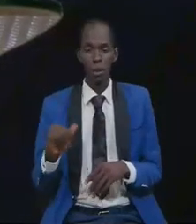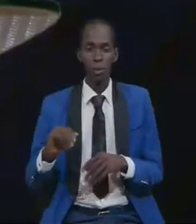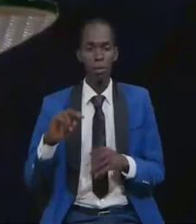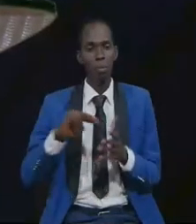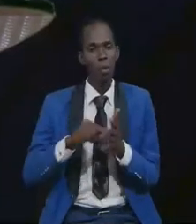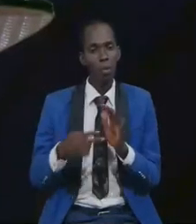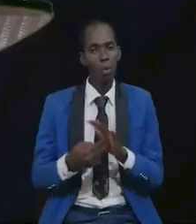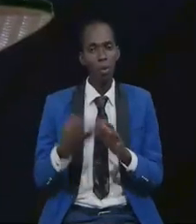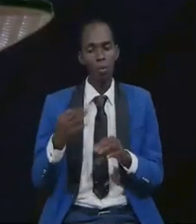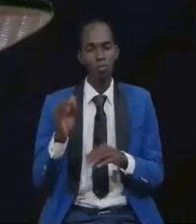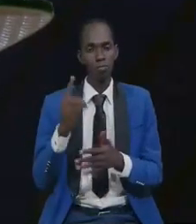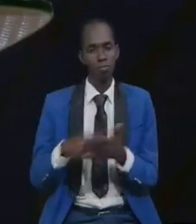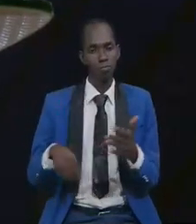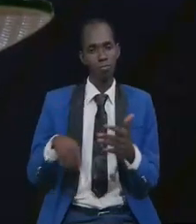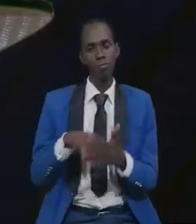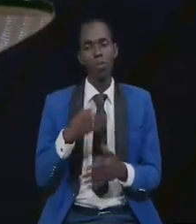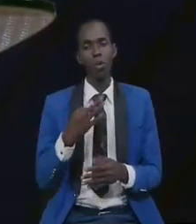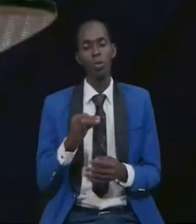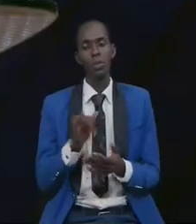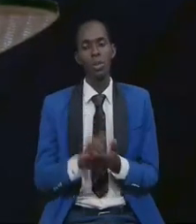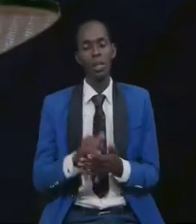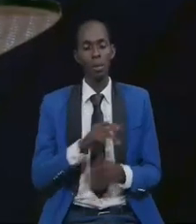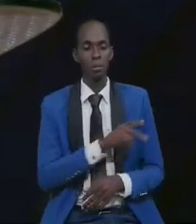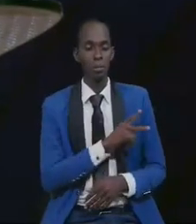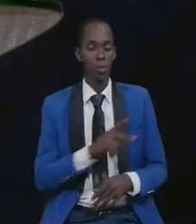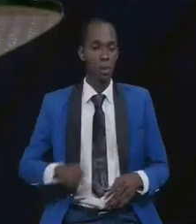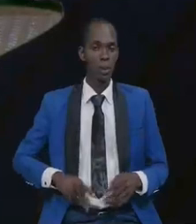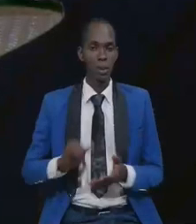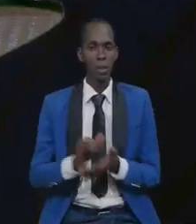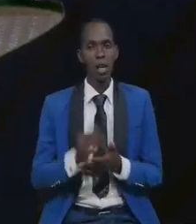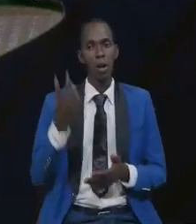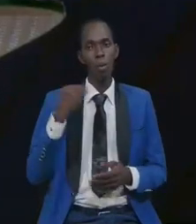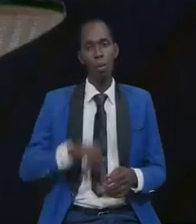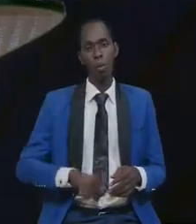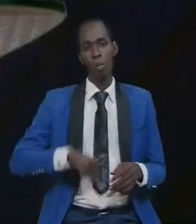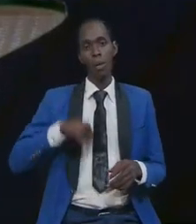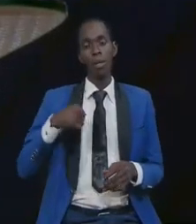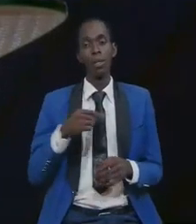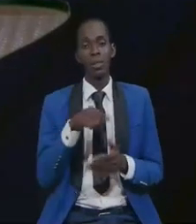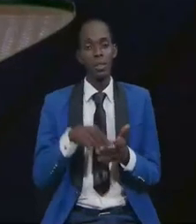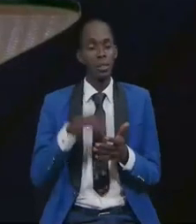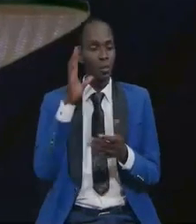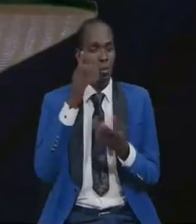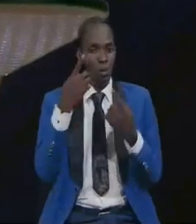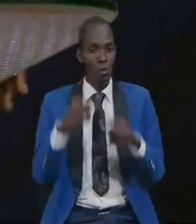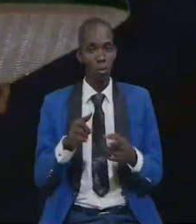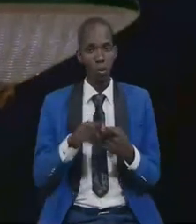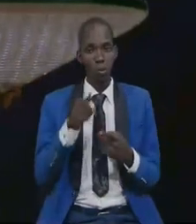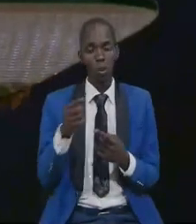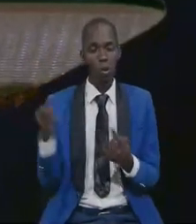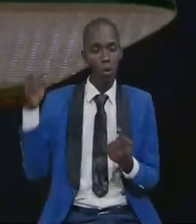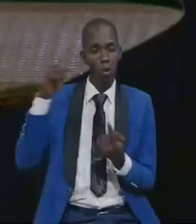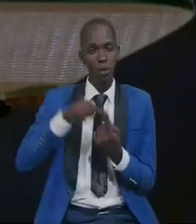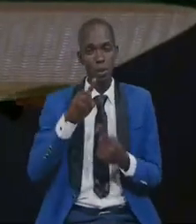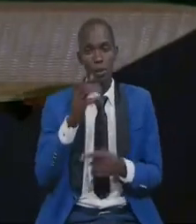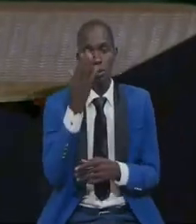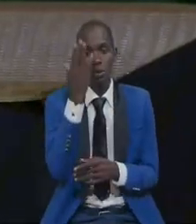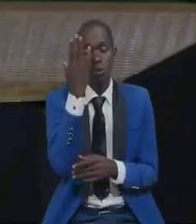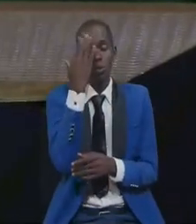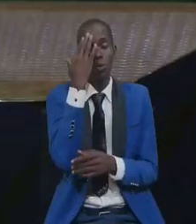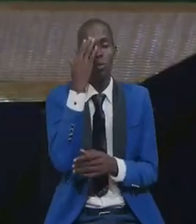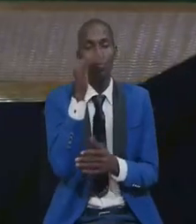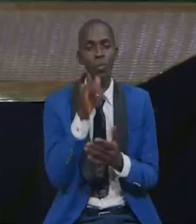ce reproche à ce roi qui était orgueilleux. Et ceci lui arriverait jusqu'à ce qu'il se rende compte que c'est le Très-Haut qui domine